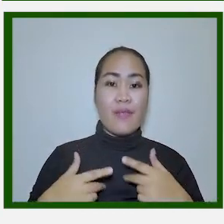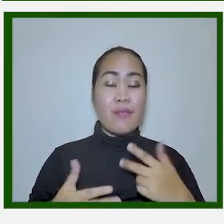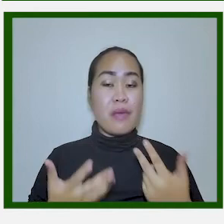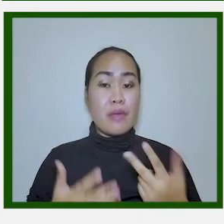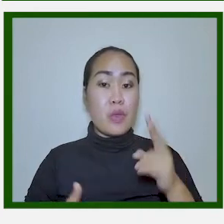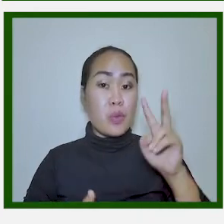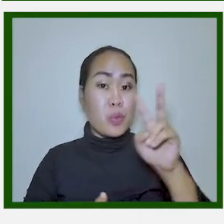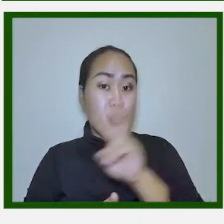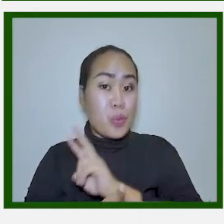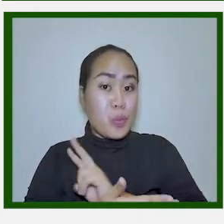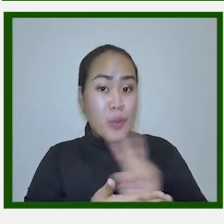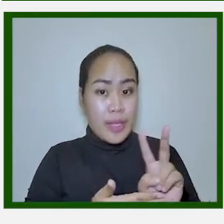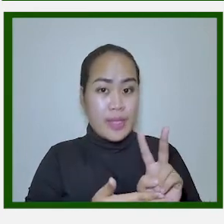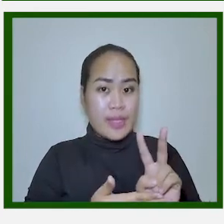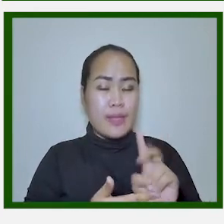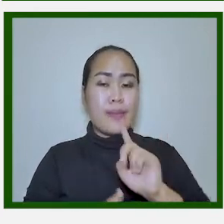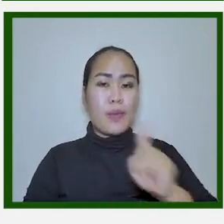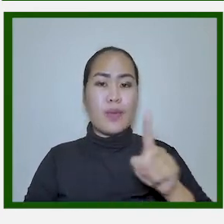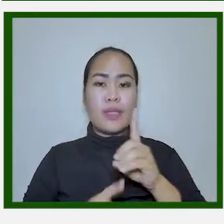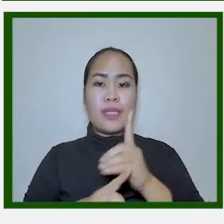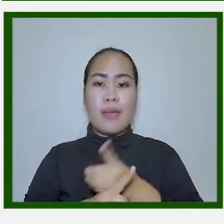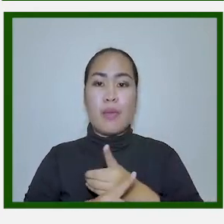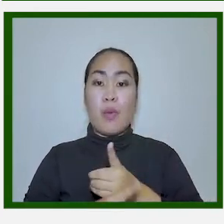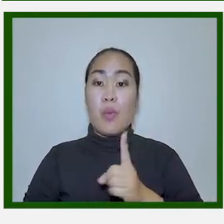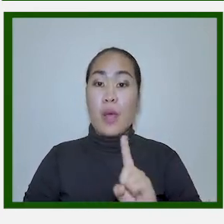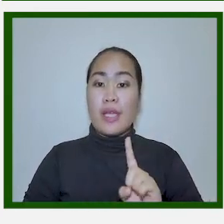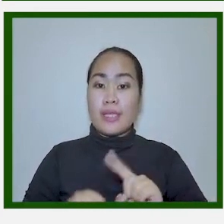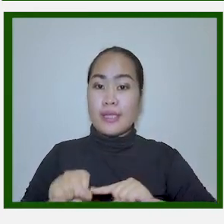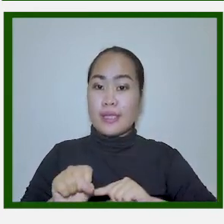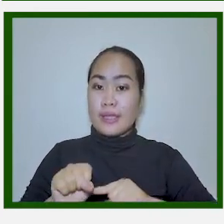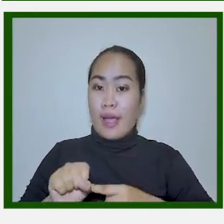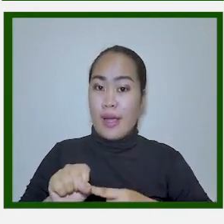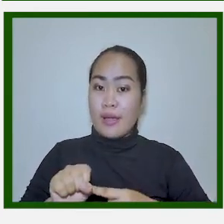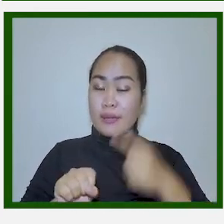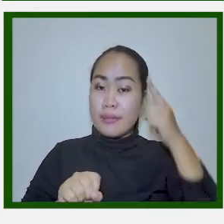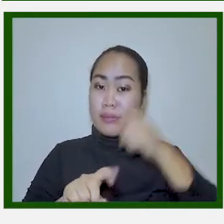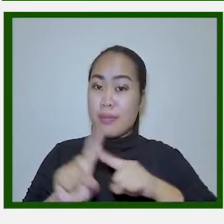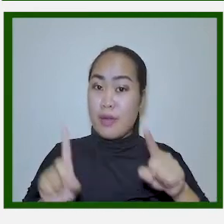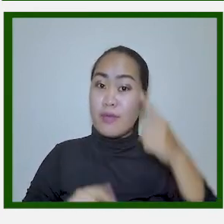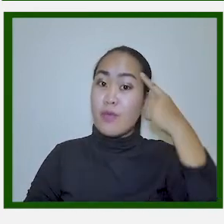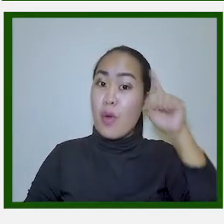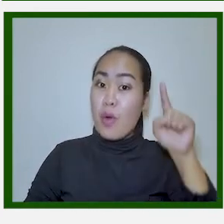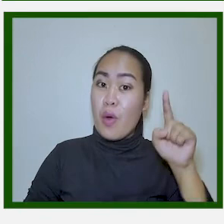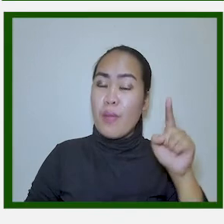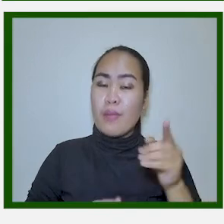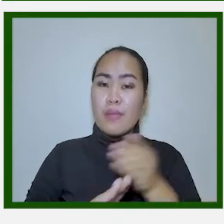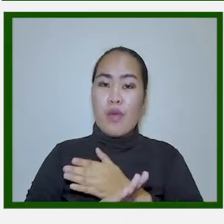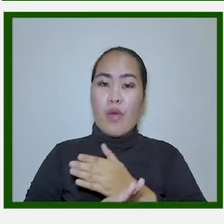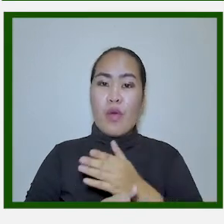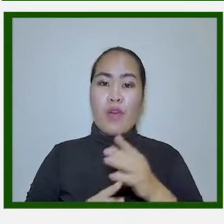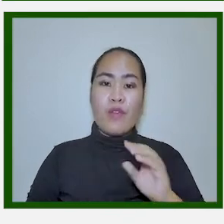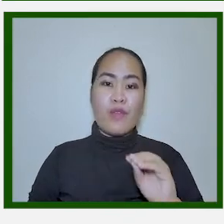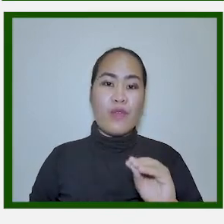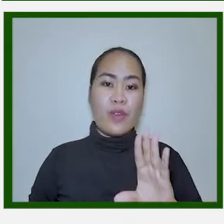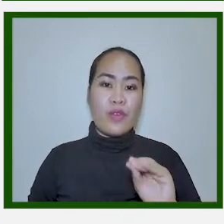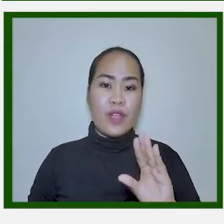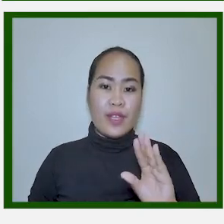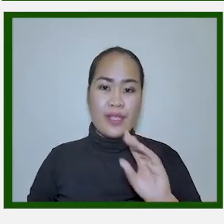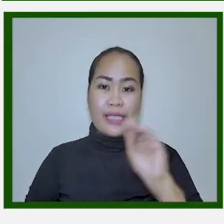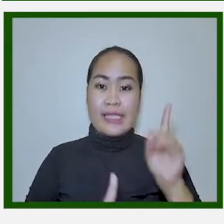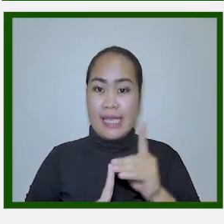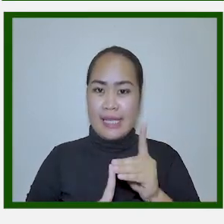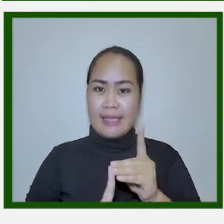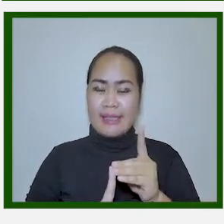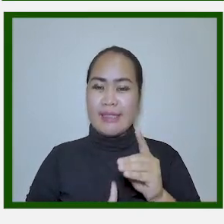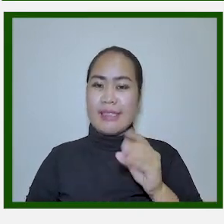namin para sana bago mag 15, if not 90%, no, distributed na,